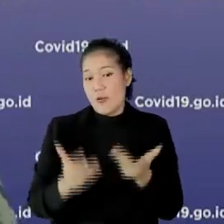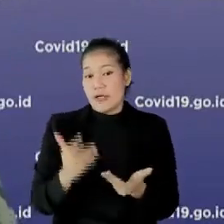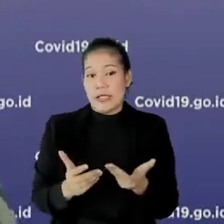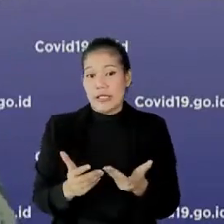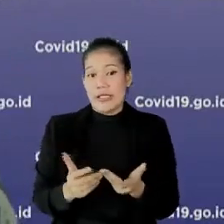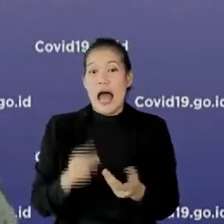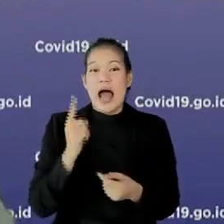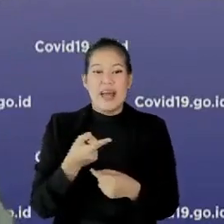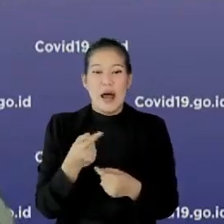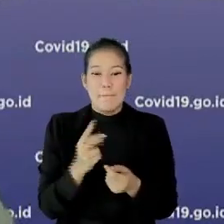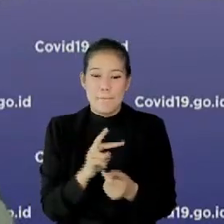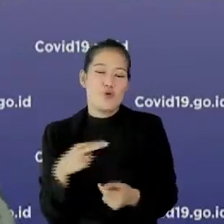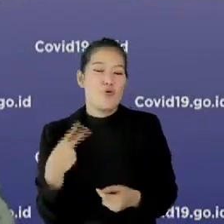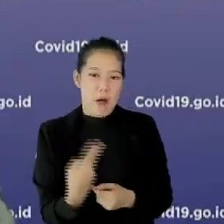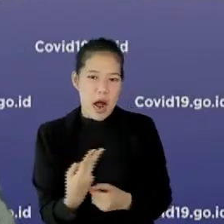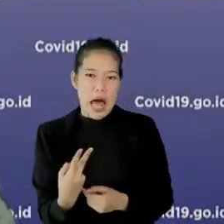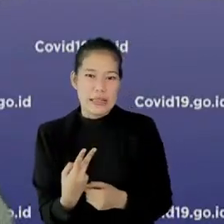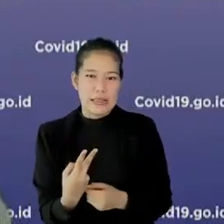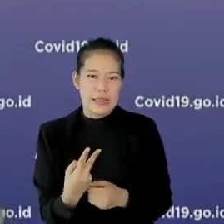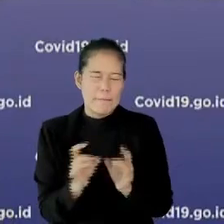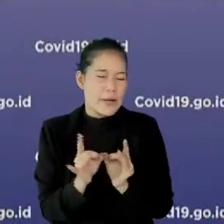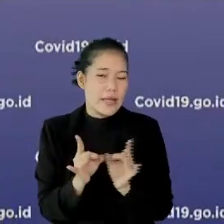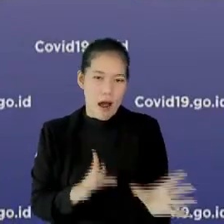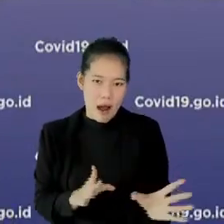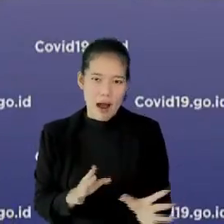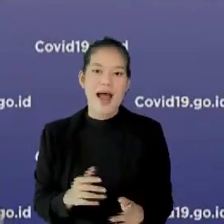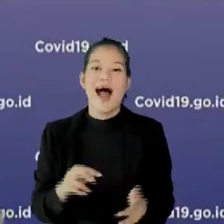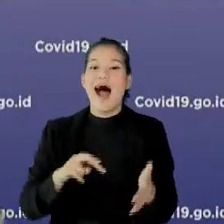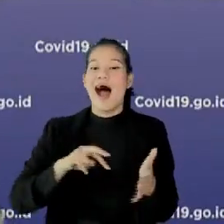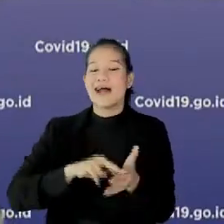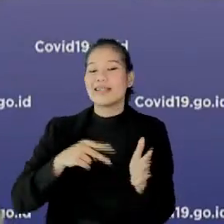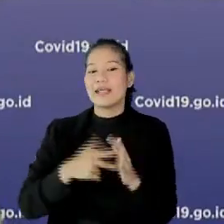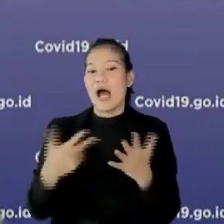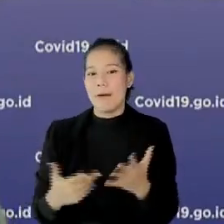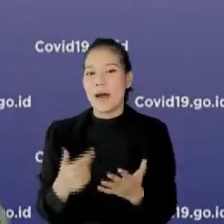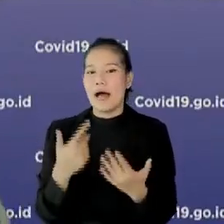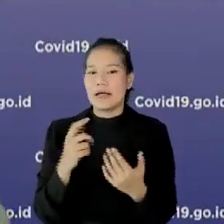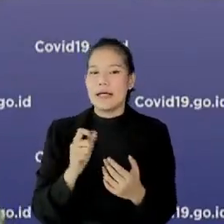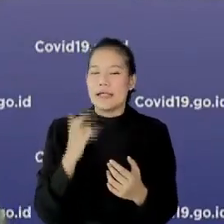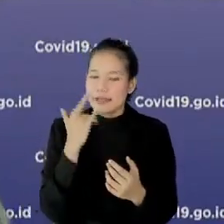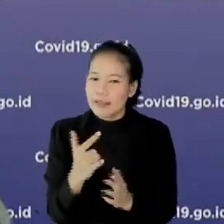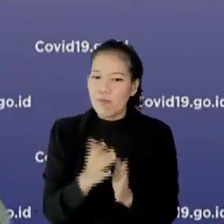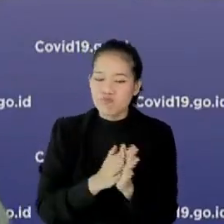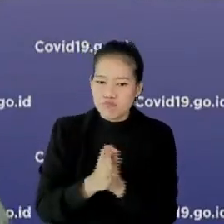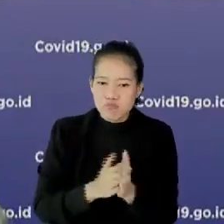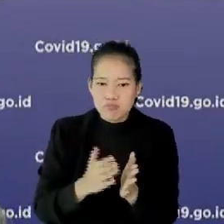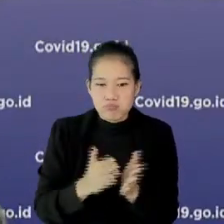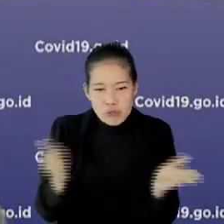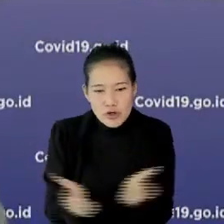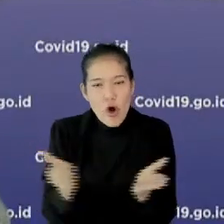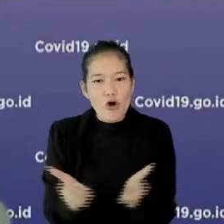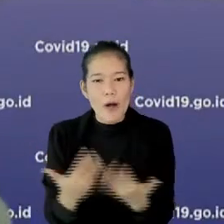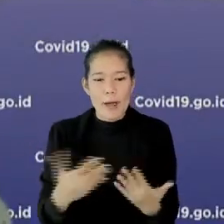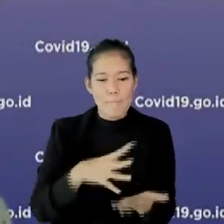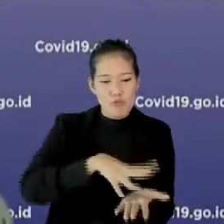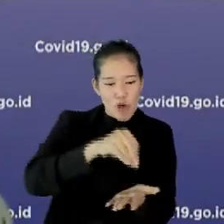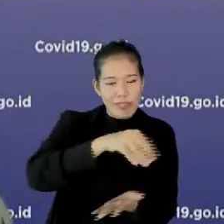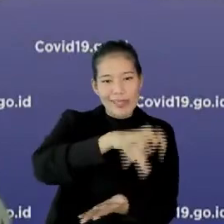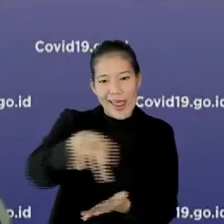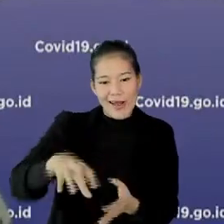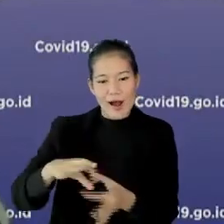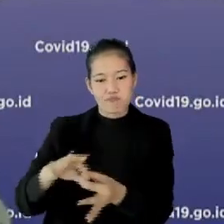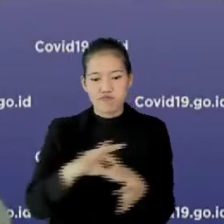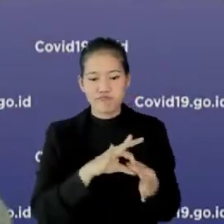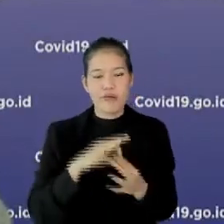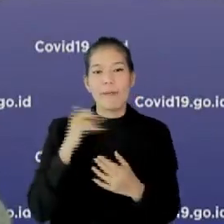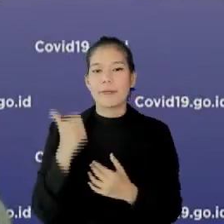terjadi perubahan yang signifikan juga karena hal tersebut. Intinya adalah kita mendorong bagaimana sinkronisasi data pusat dengan daerah dapat berjalan,